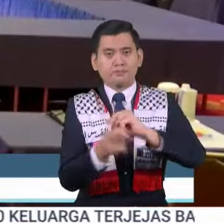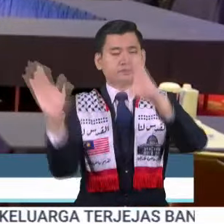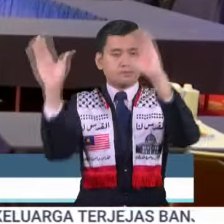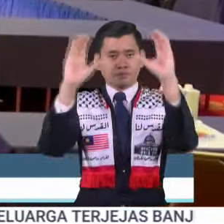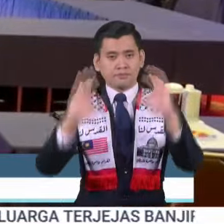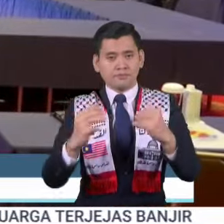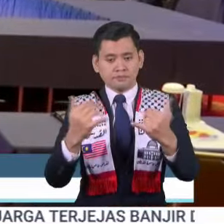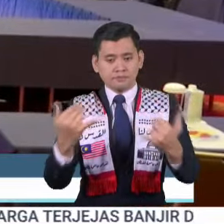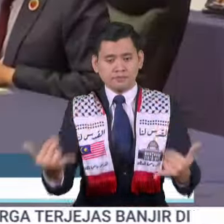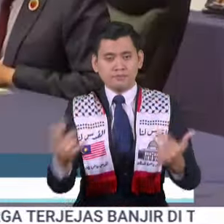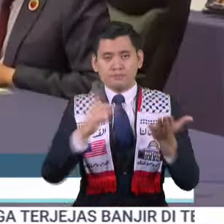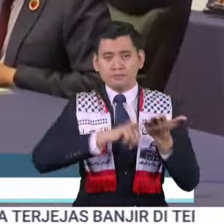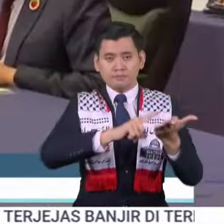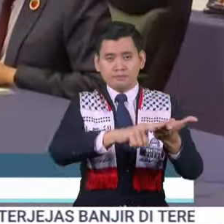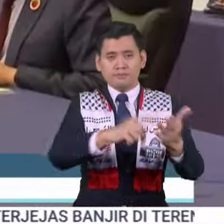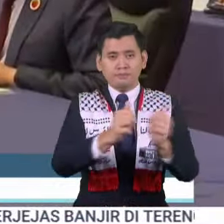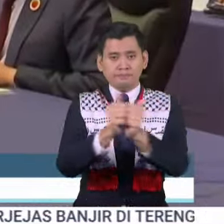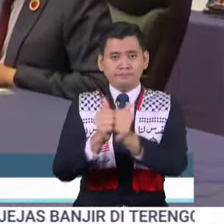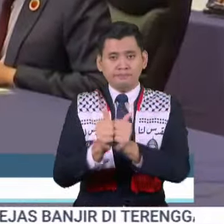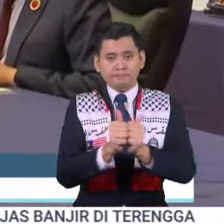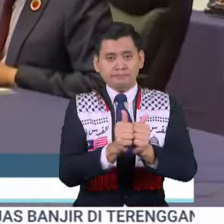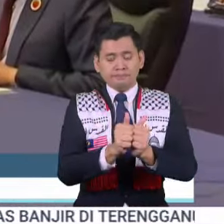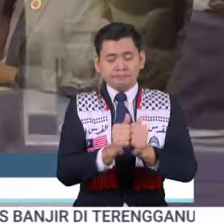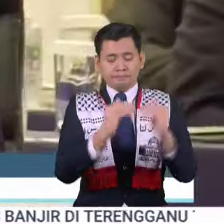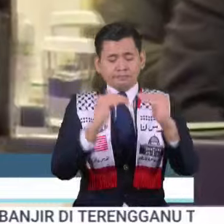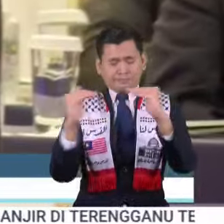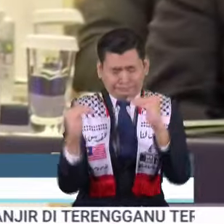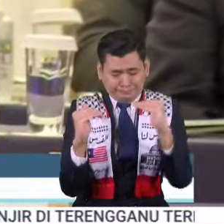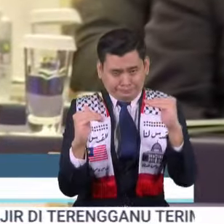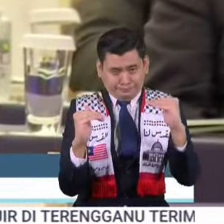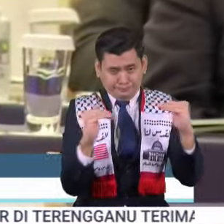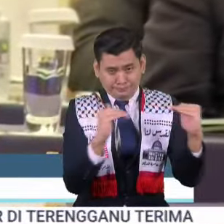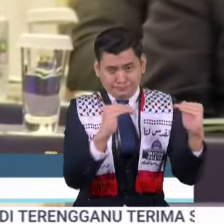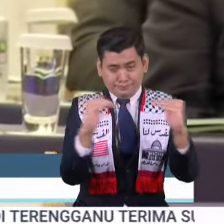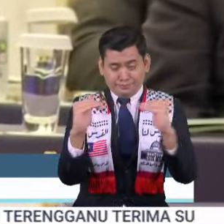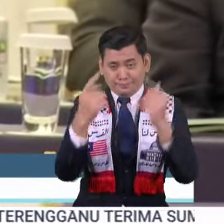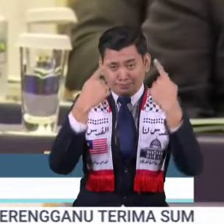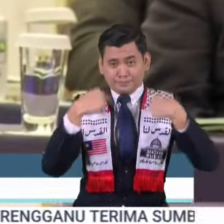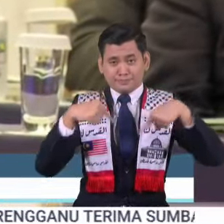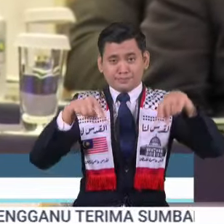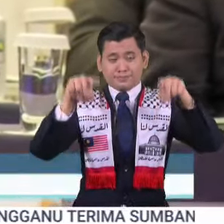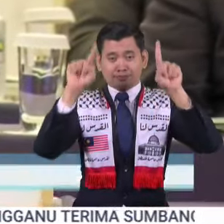perbincangan kebersamaan kesaksamaan dan keadilan berterusan Demi